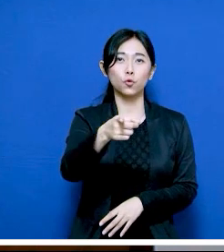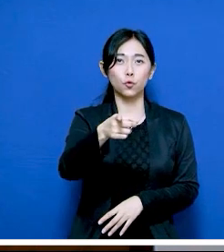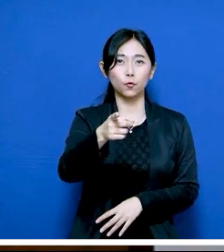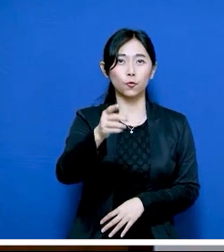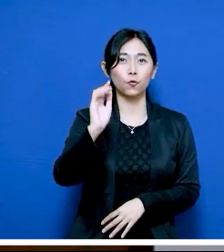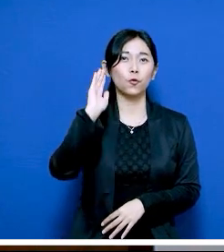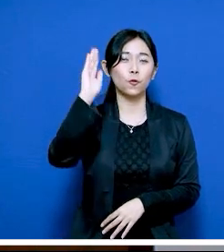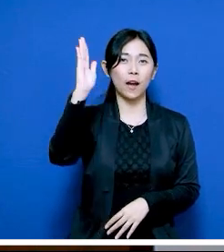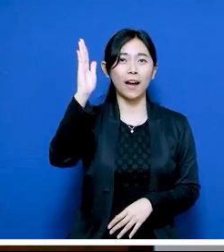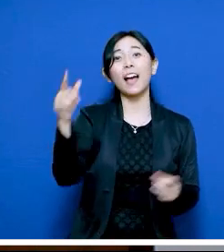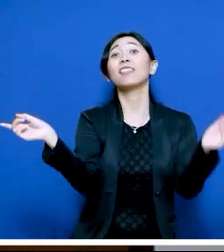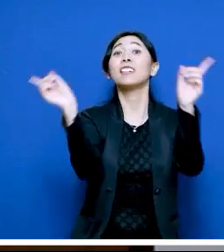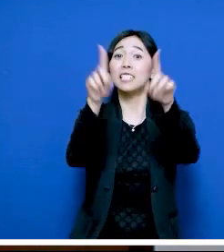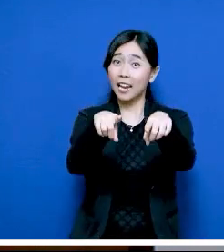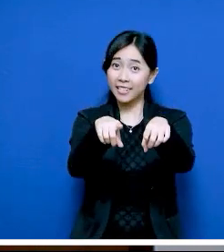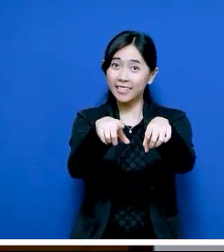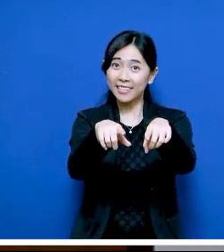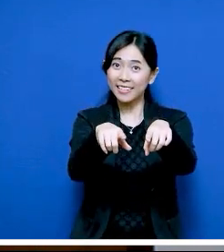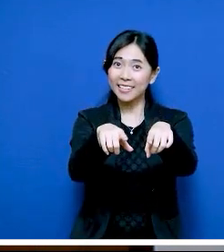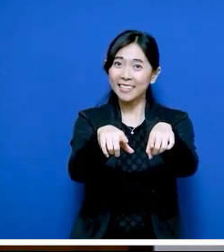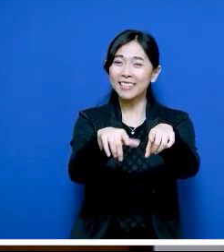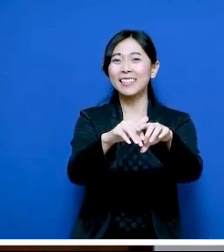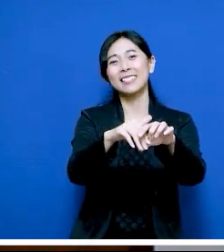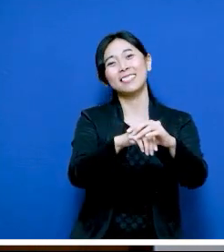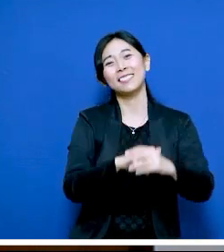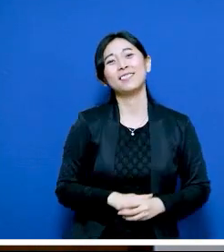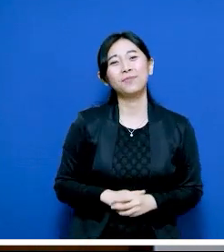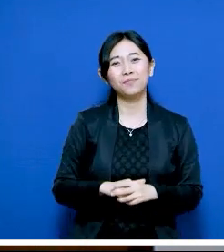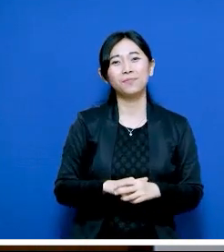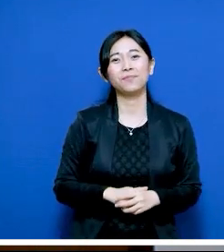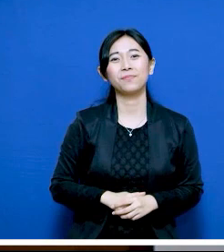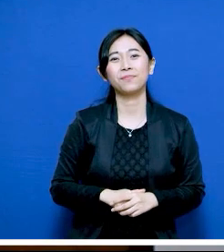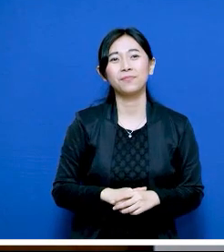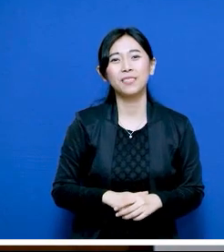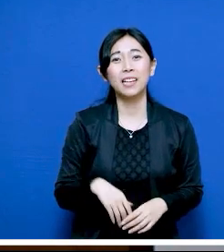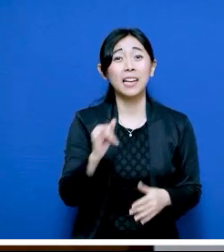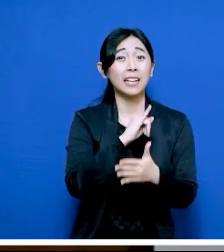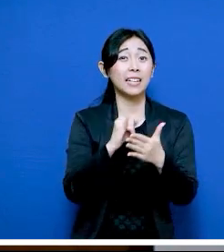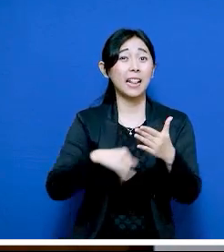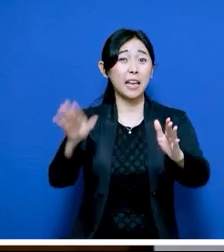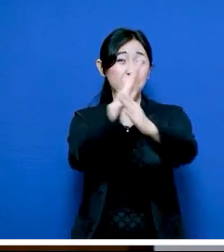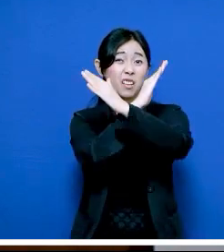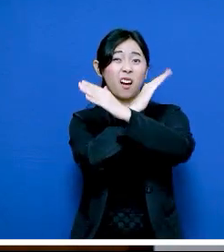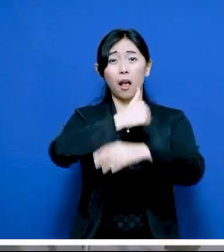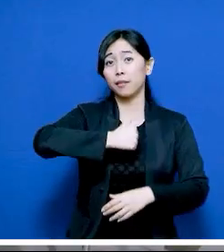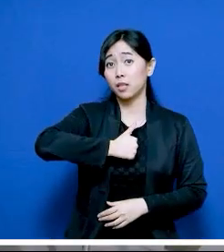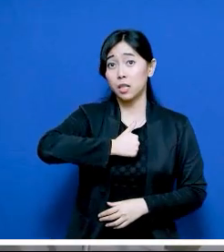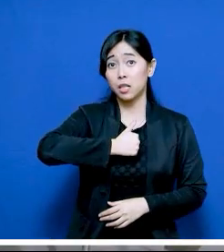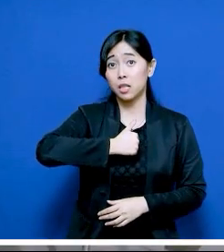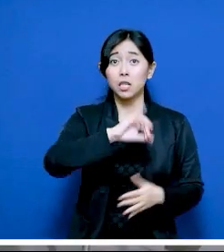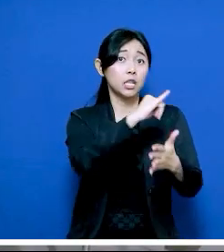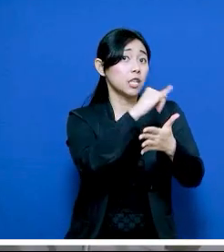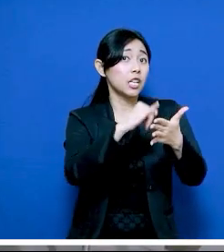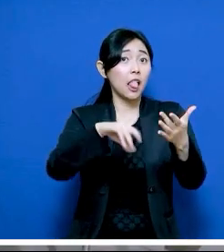akan dihidupi. Baru akan dihidupi. Nilai penyangkalan diri,